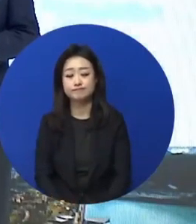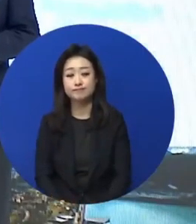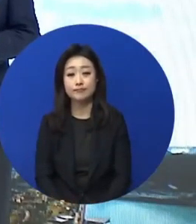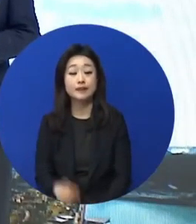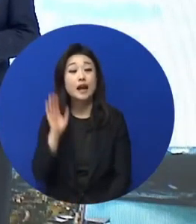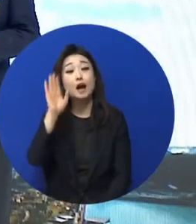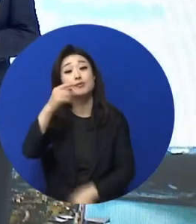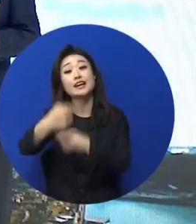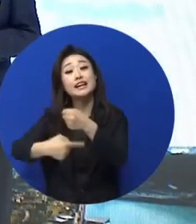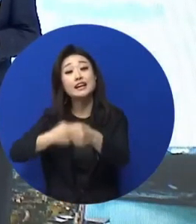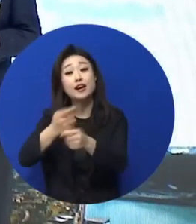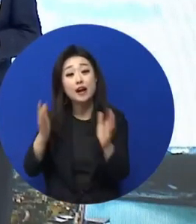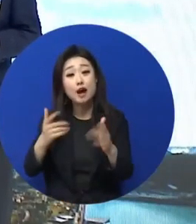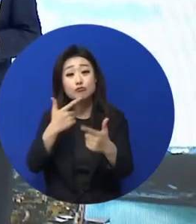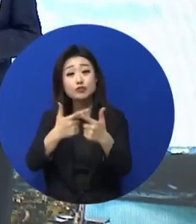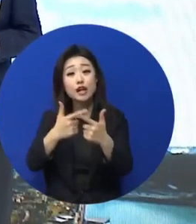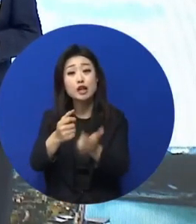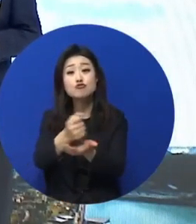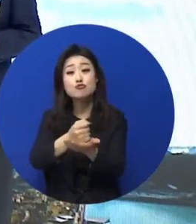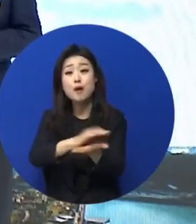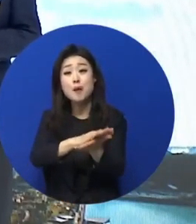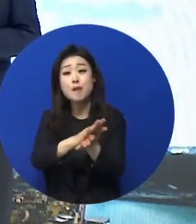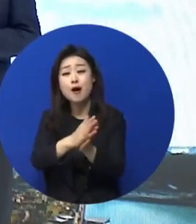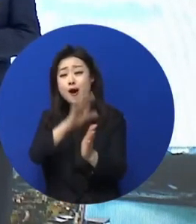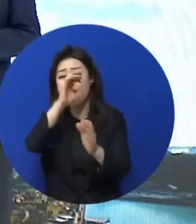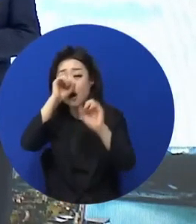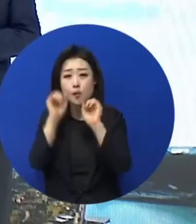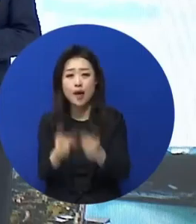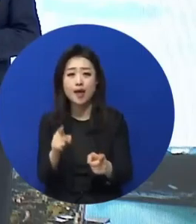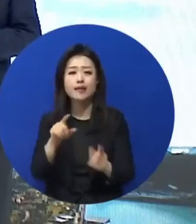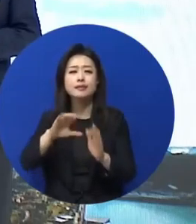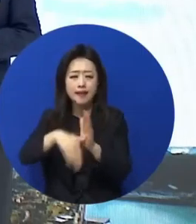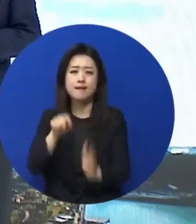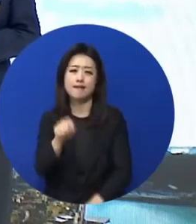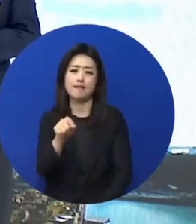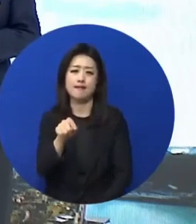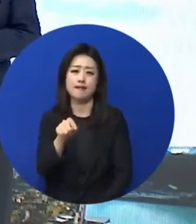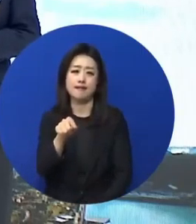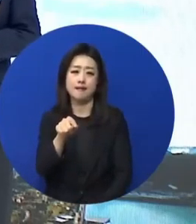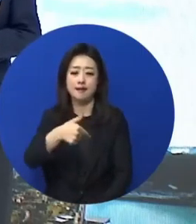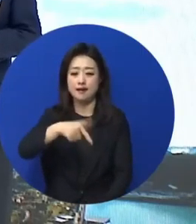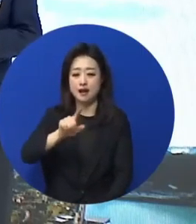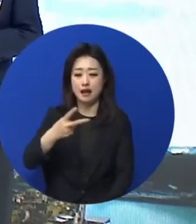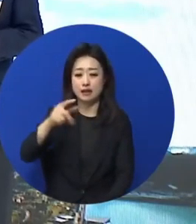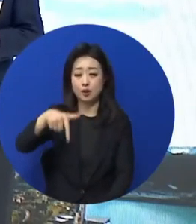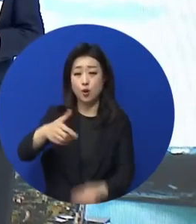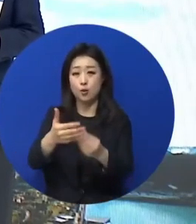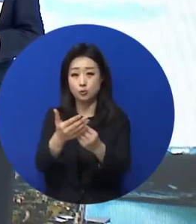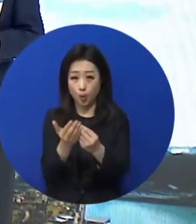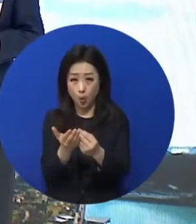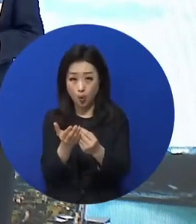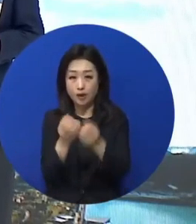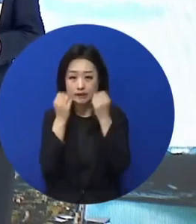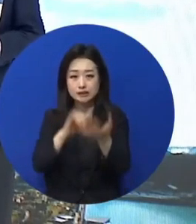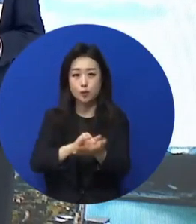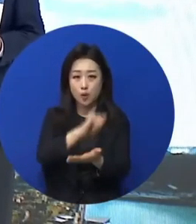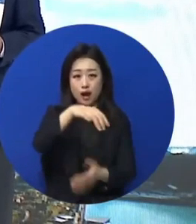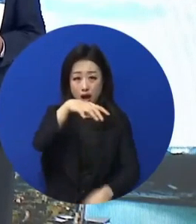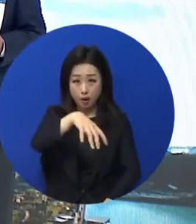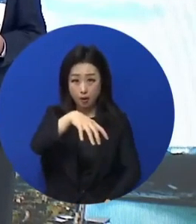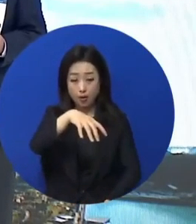앞으로 1년은 부산의 운명을 바꿀 수 있는 골든타임입니다. 가덕도 신공항, 부울경